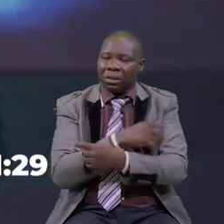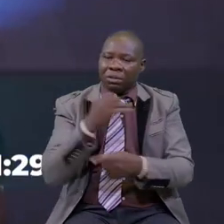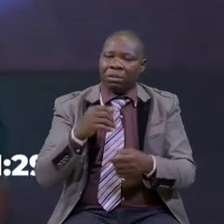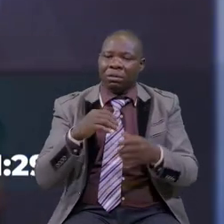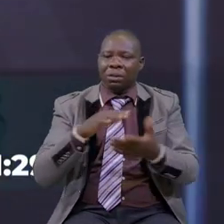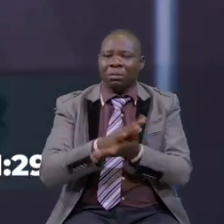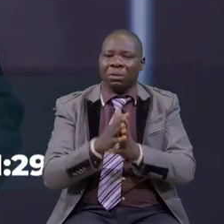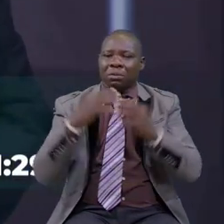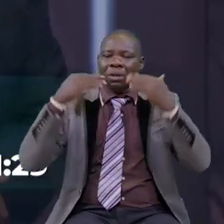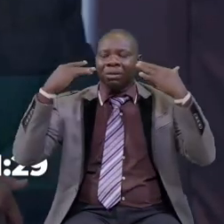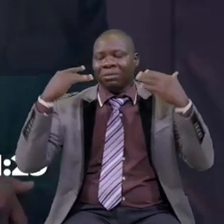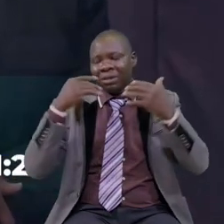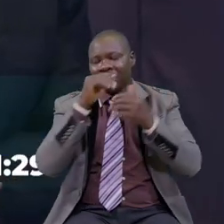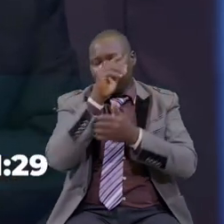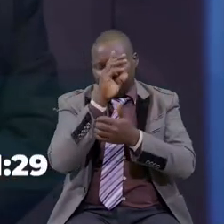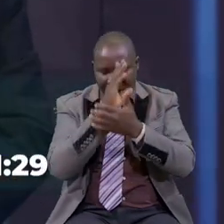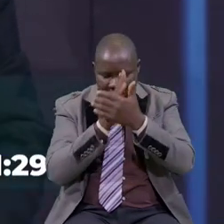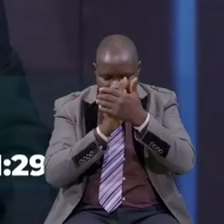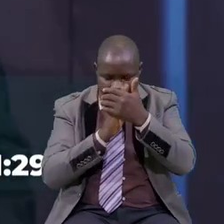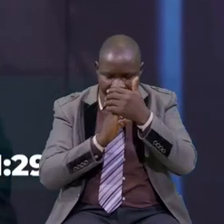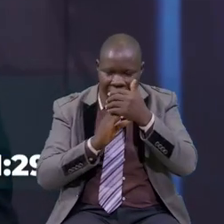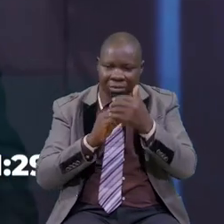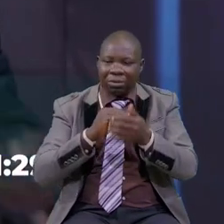ils sont plus gentils. Ces jours,